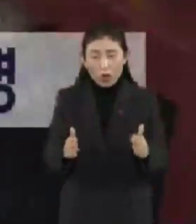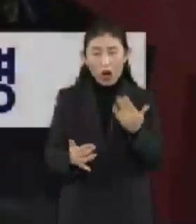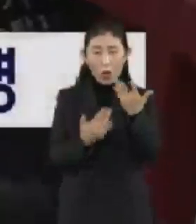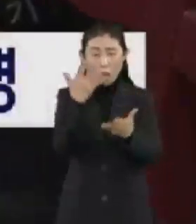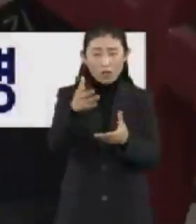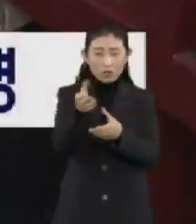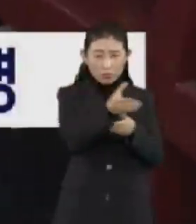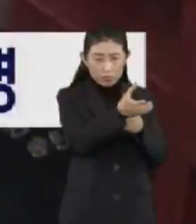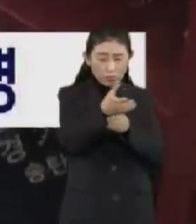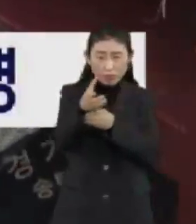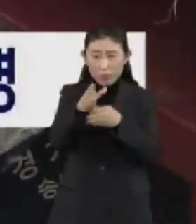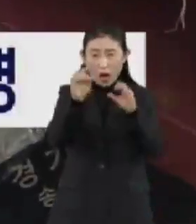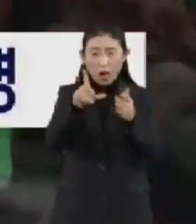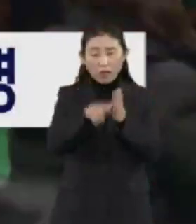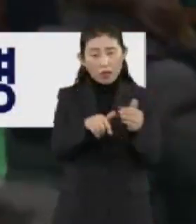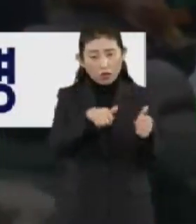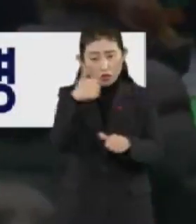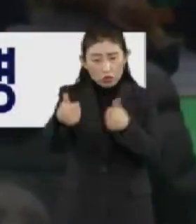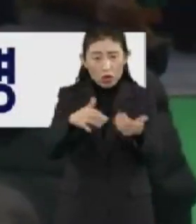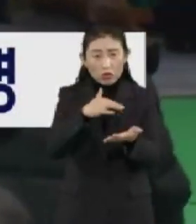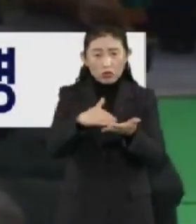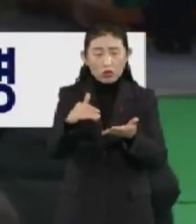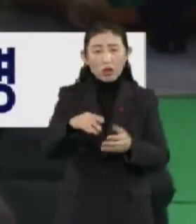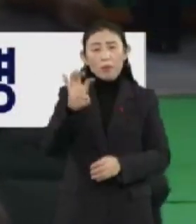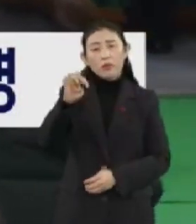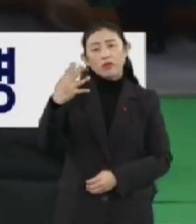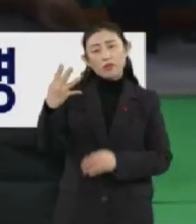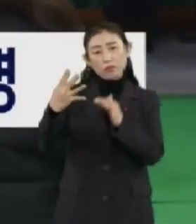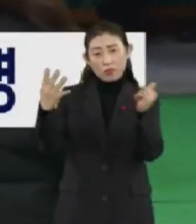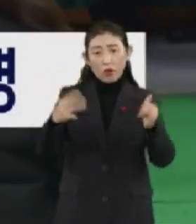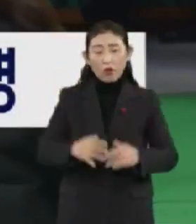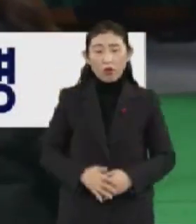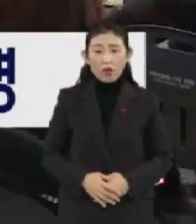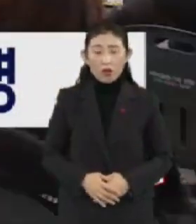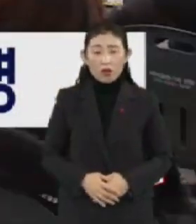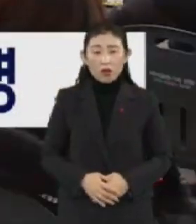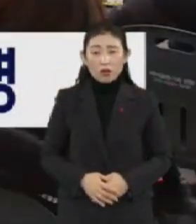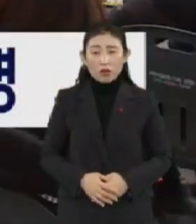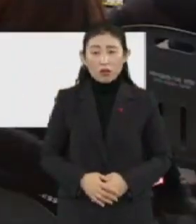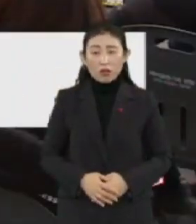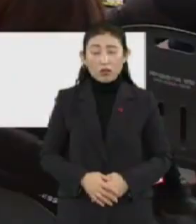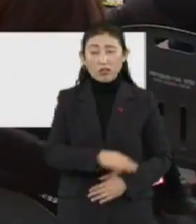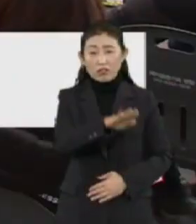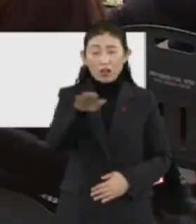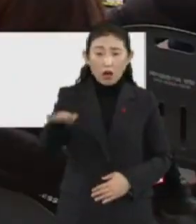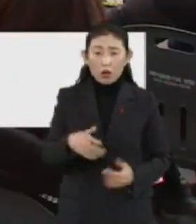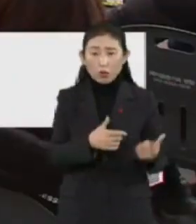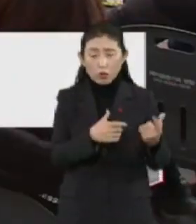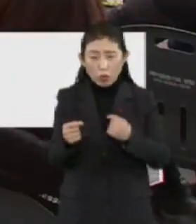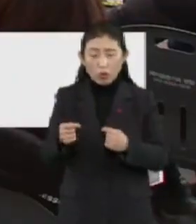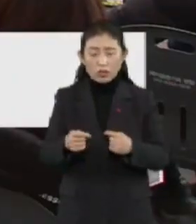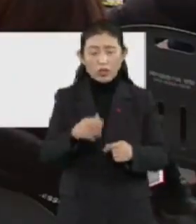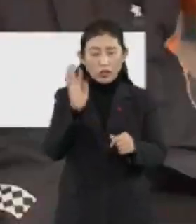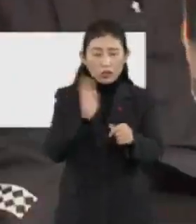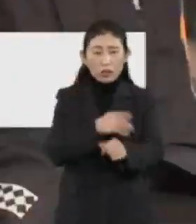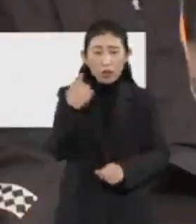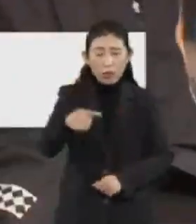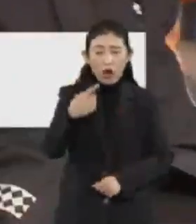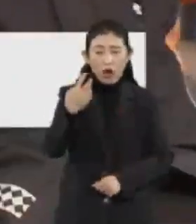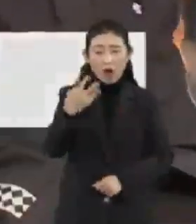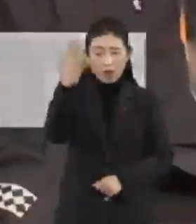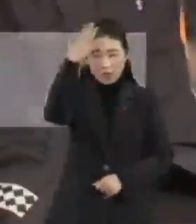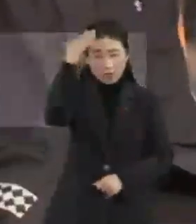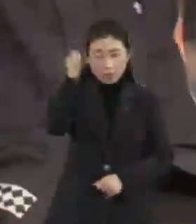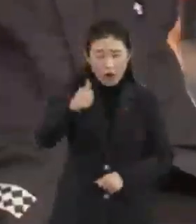화재 진압 등 과정에서 순직한 소방관은 모두 44명. 소방관들은 한 목소리로 현장 지휘관의 부족한